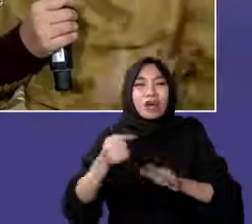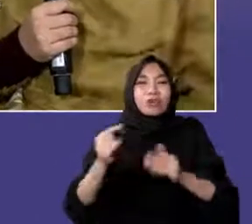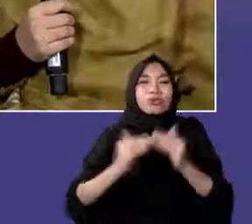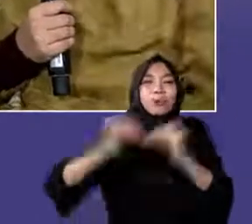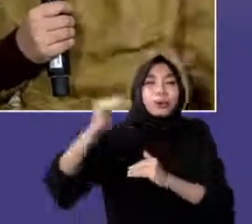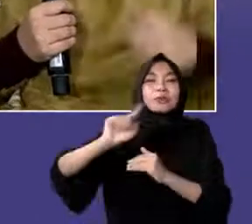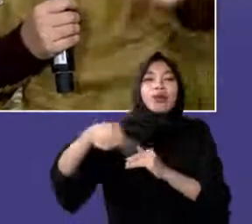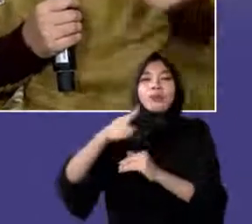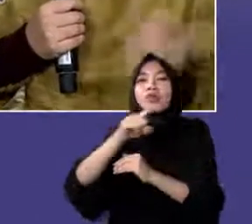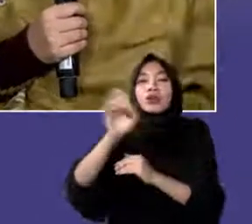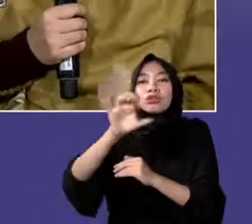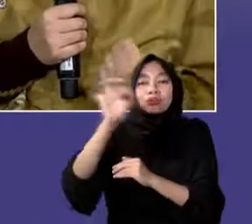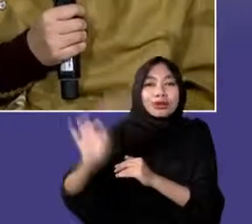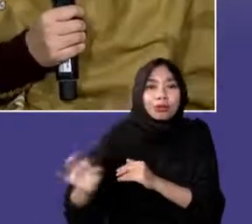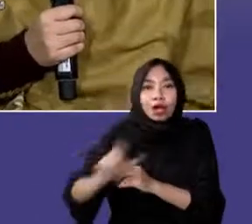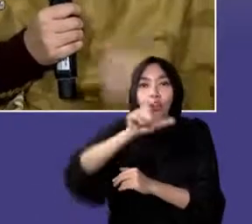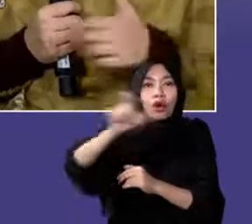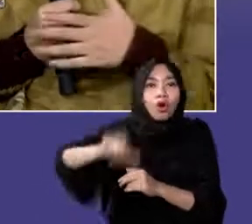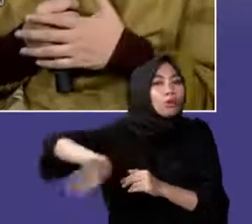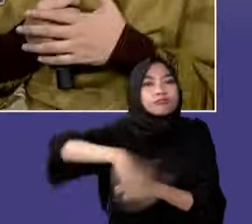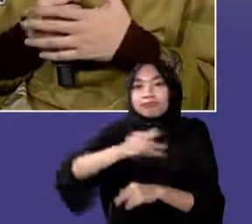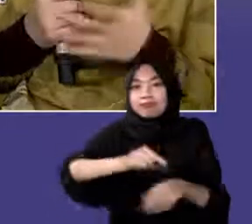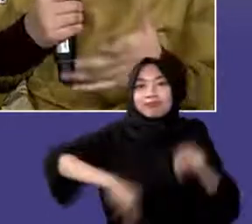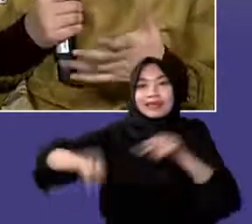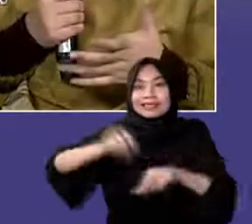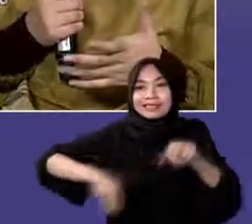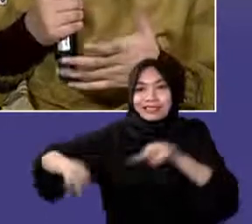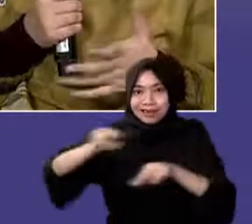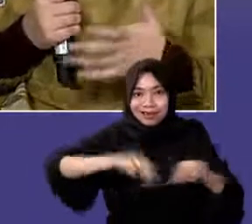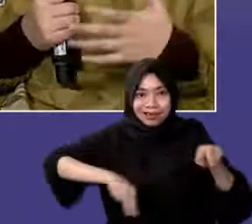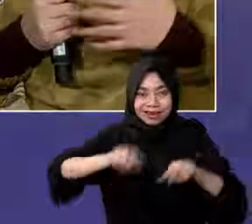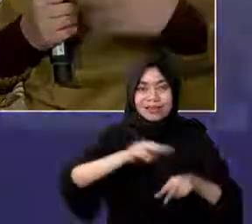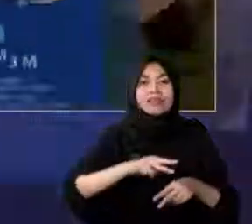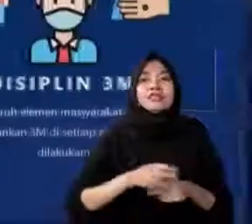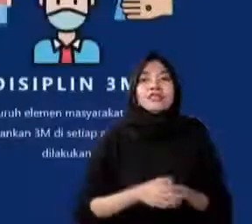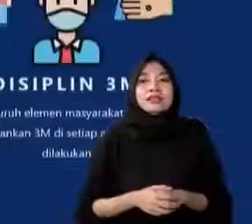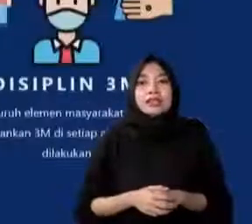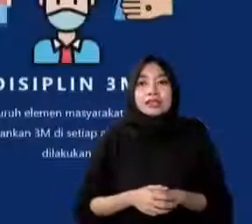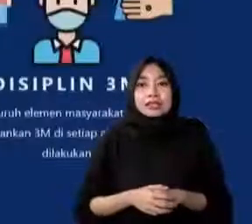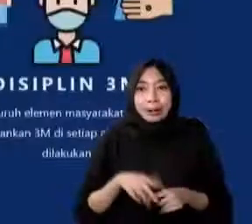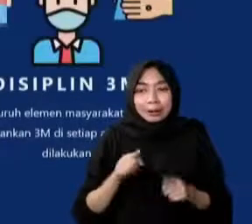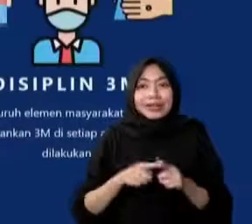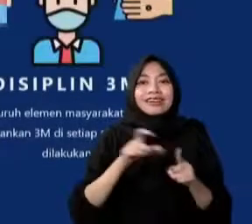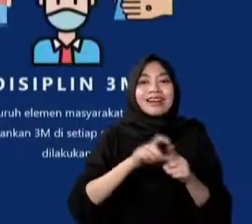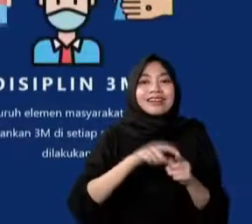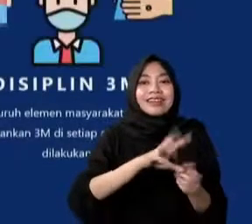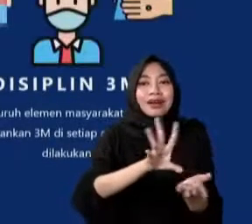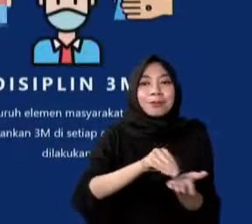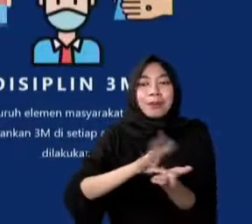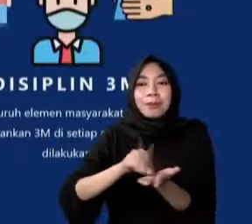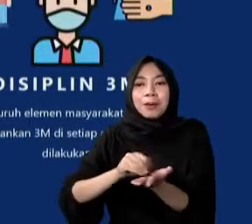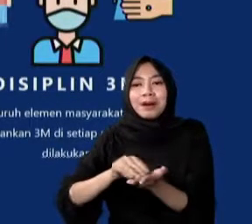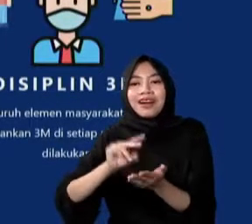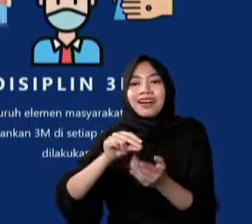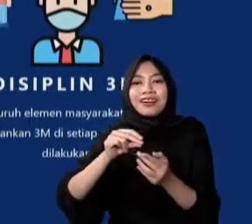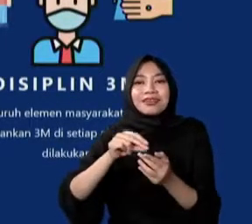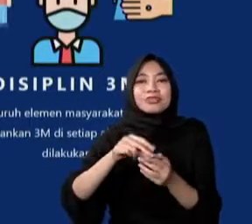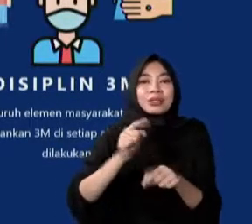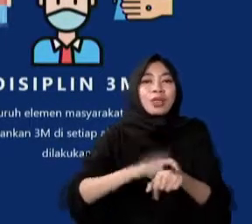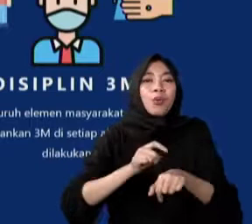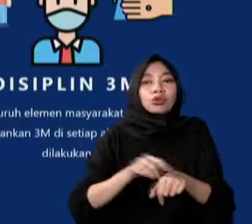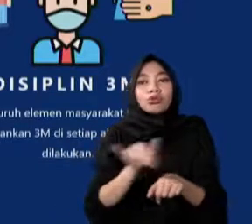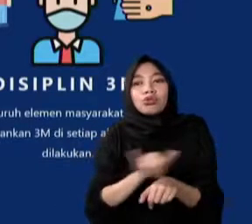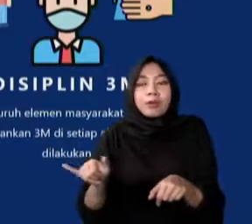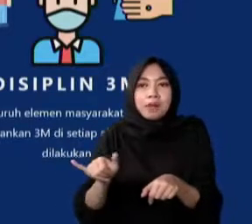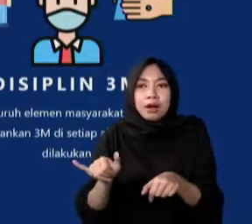dengan 100%. Kita dorong semuanya, dan ini juga perlu didukung dengan cara input datanya juga harus real time agar dapat